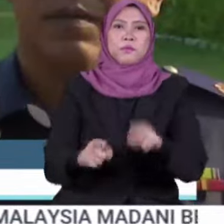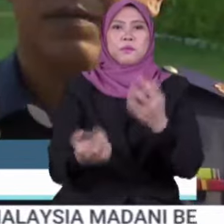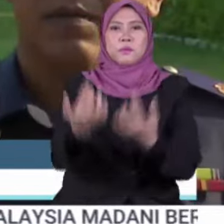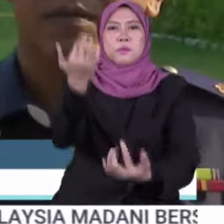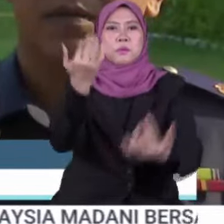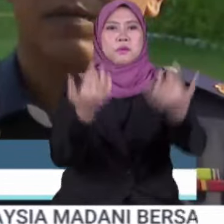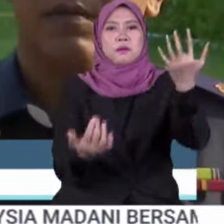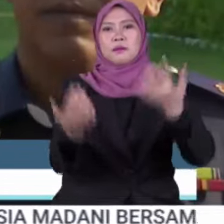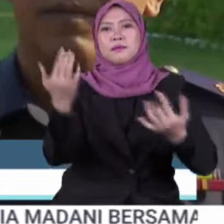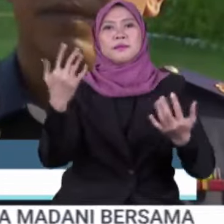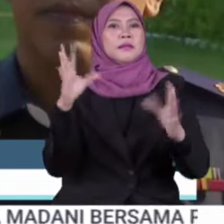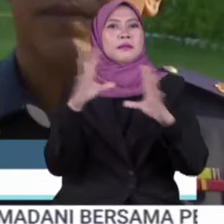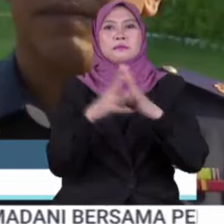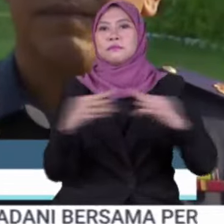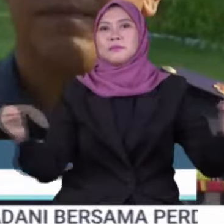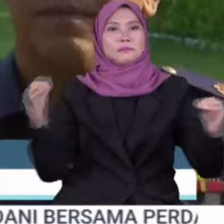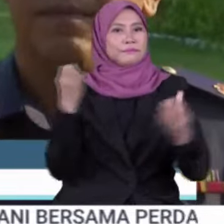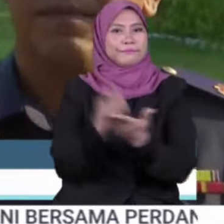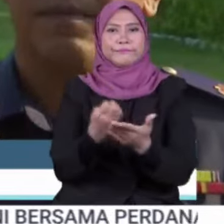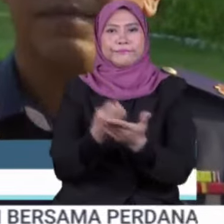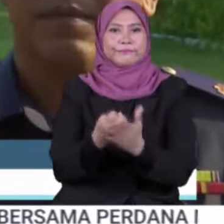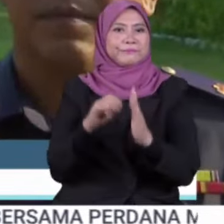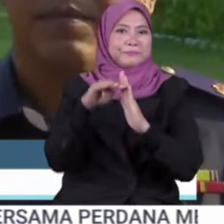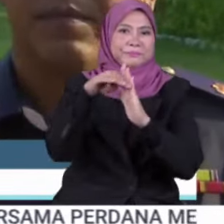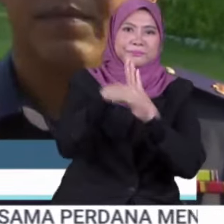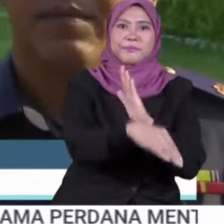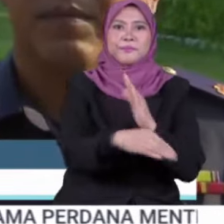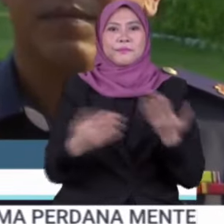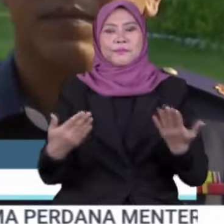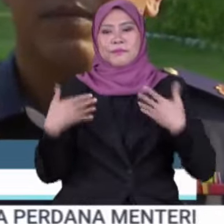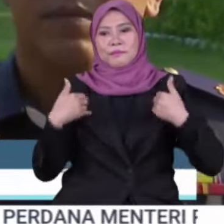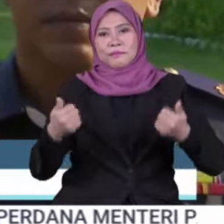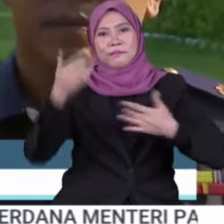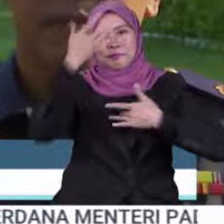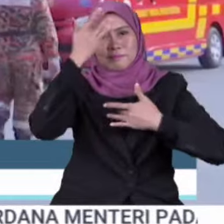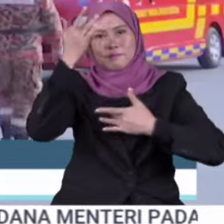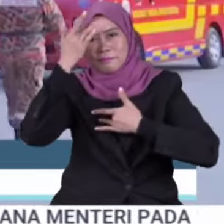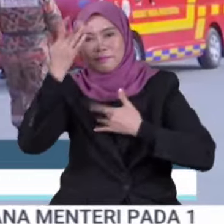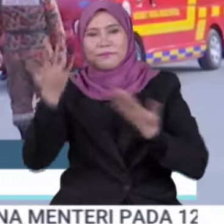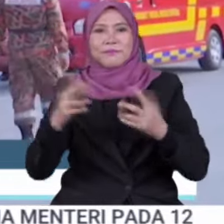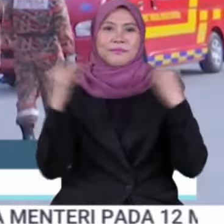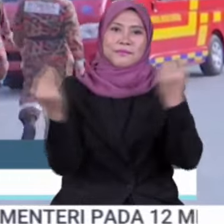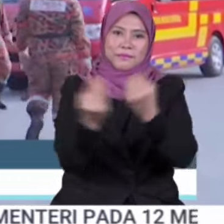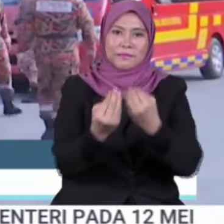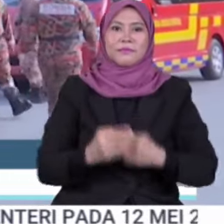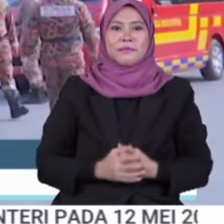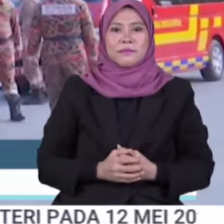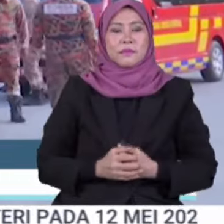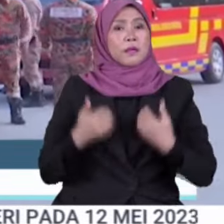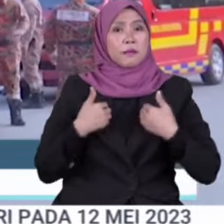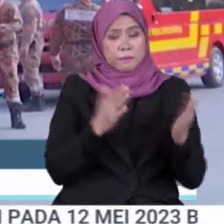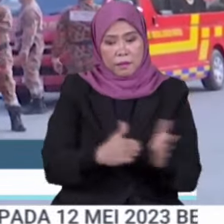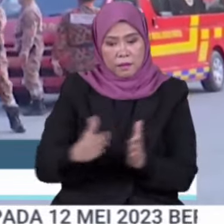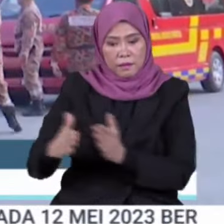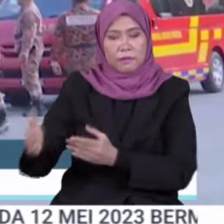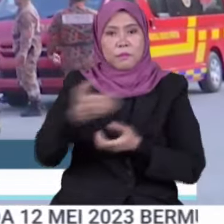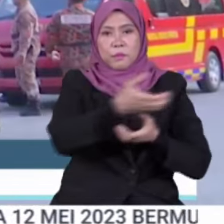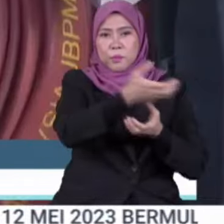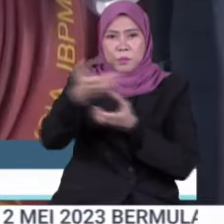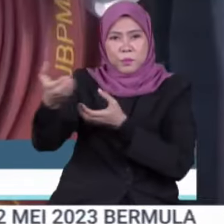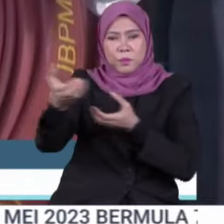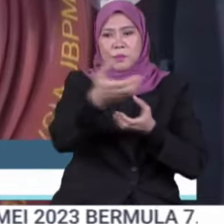keruntuhan sektor ekonomi dan juga keselamatan kesihatan masyarakat setempat. Beberapa strategi pemadaman turut